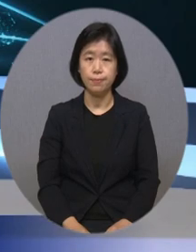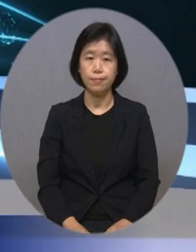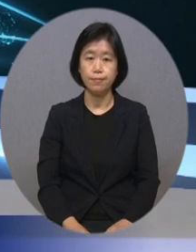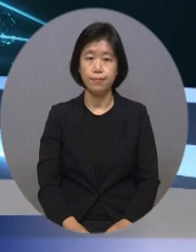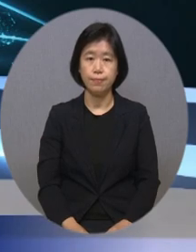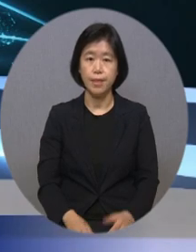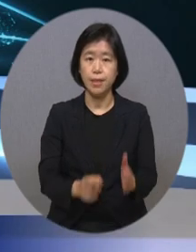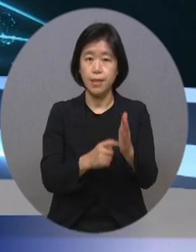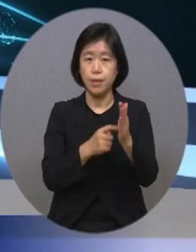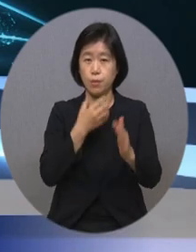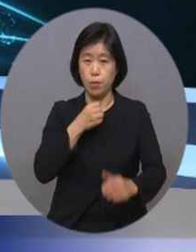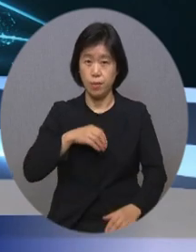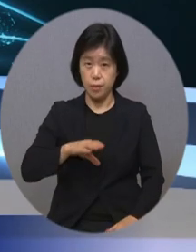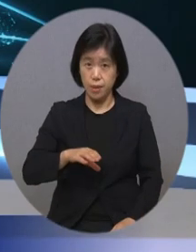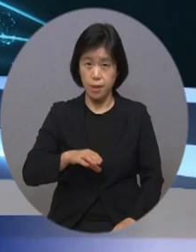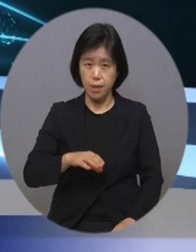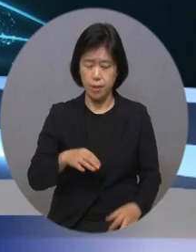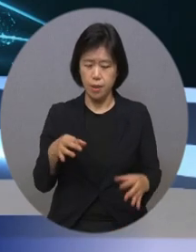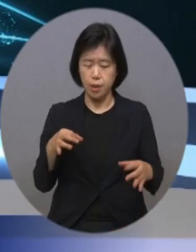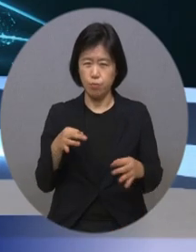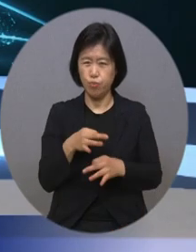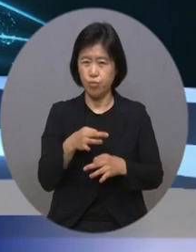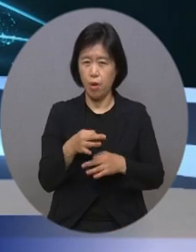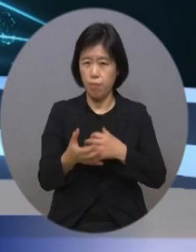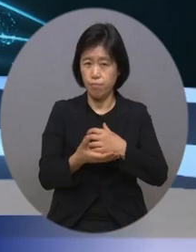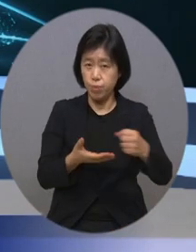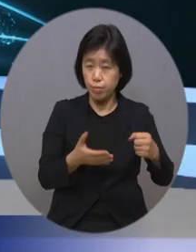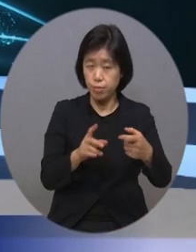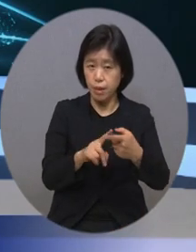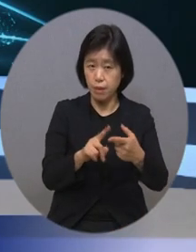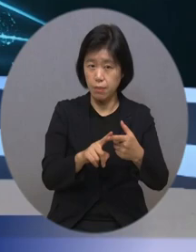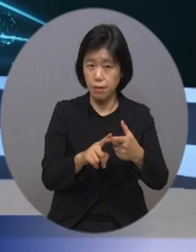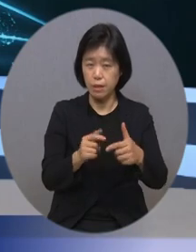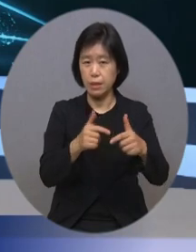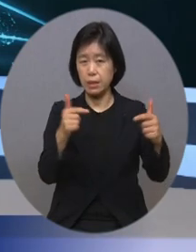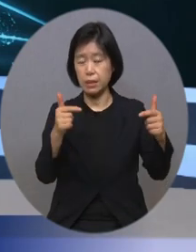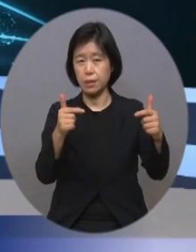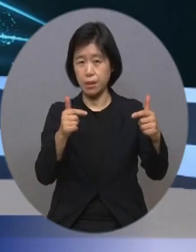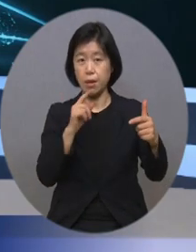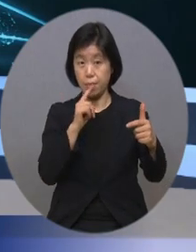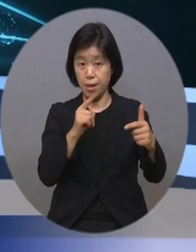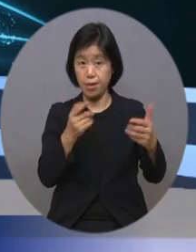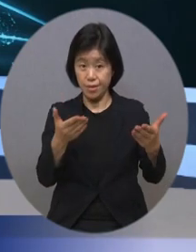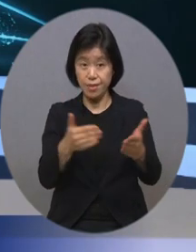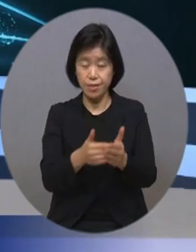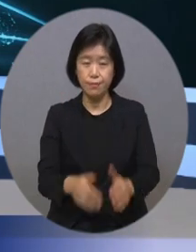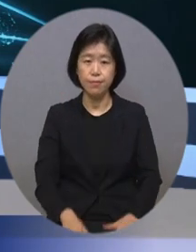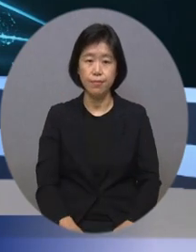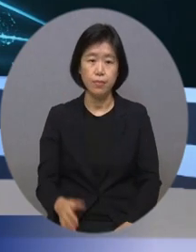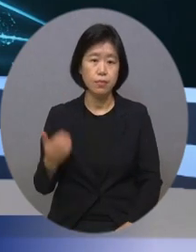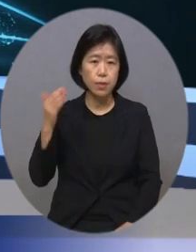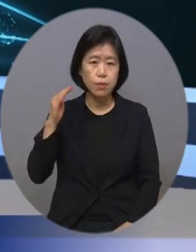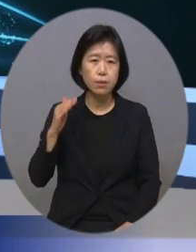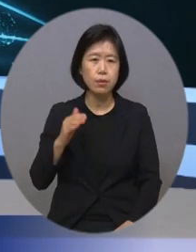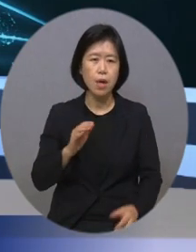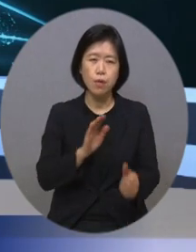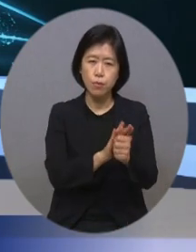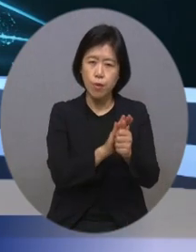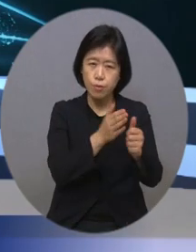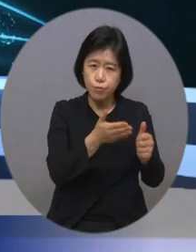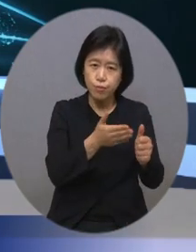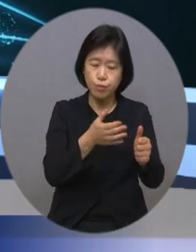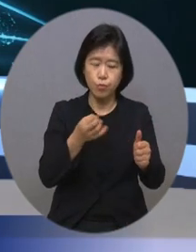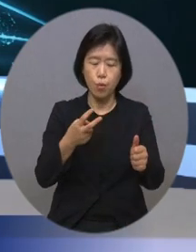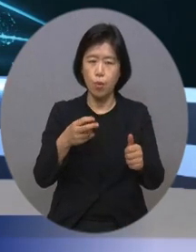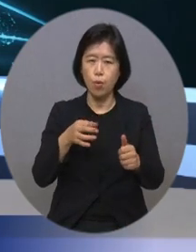앞서 긴급복지지원 부정수급 적발 건수가 크게 증가했다는 소식 전해드렸는데요. 최근 지원 건수와 금액이